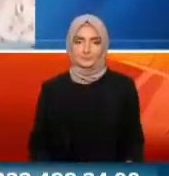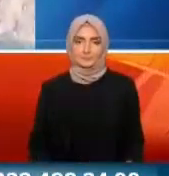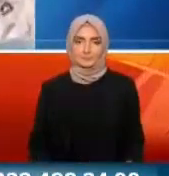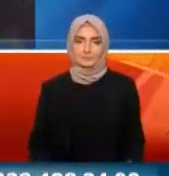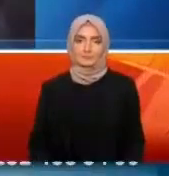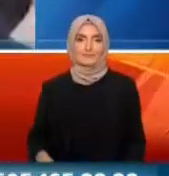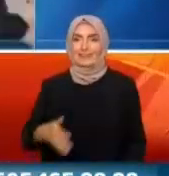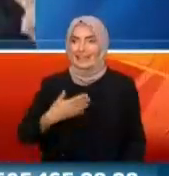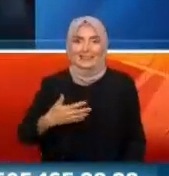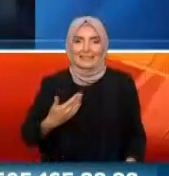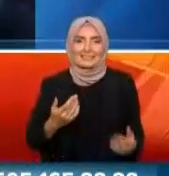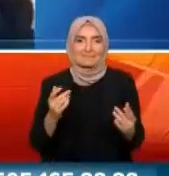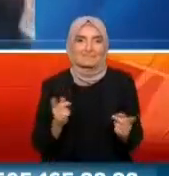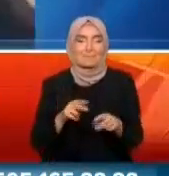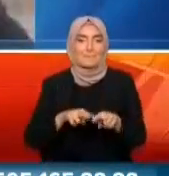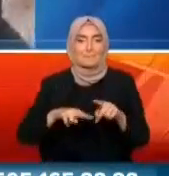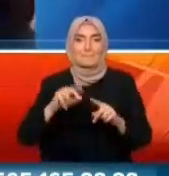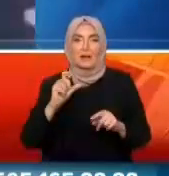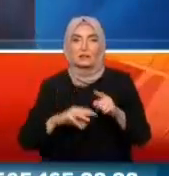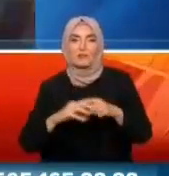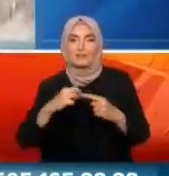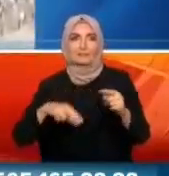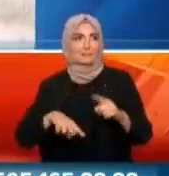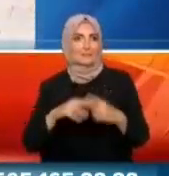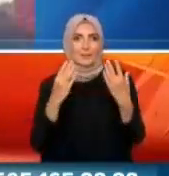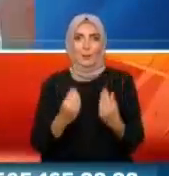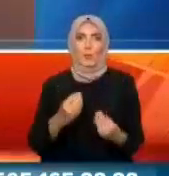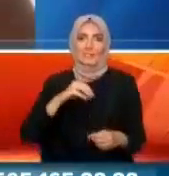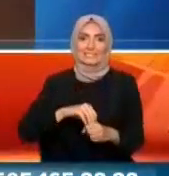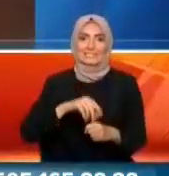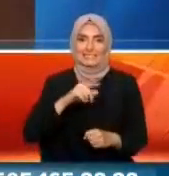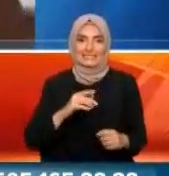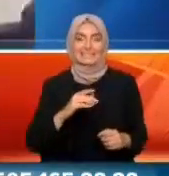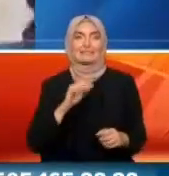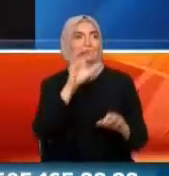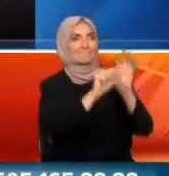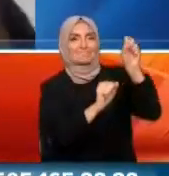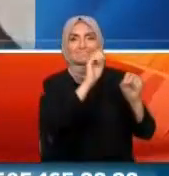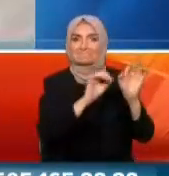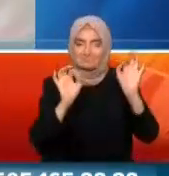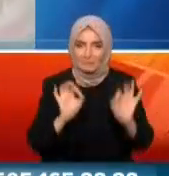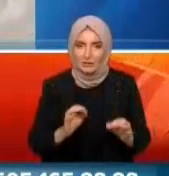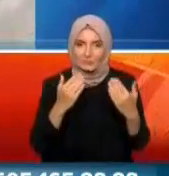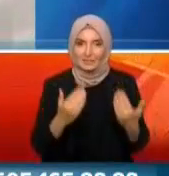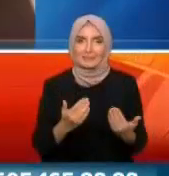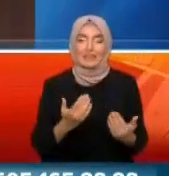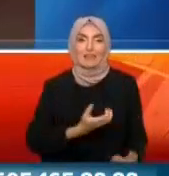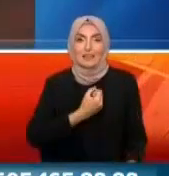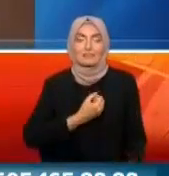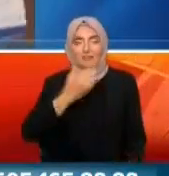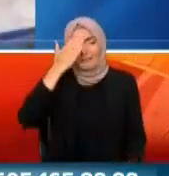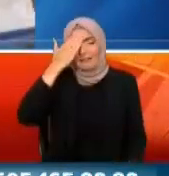Macera olsun diye tırmandı ama zirvede rahatsızlandı, mahsur kaldı. Adrenalin tutkunu doktor işte böyle